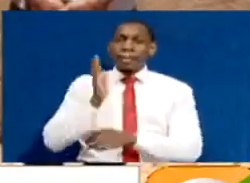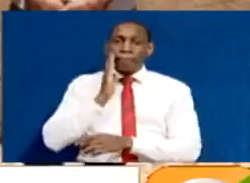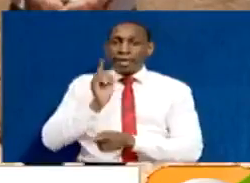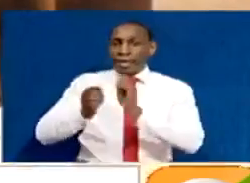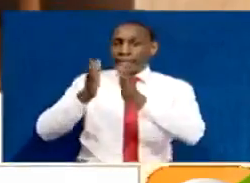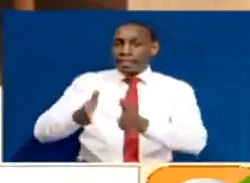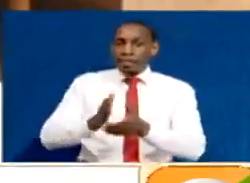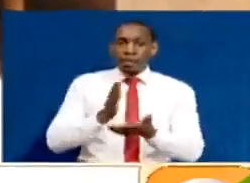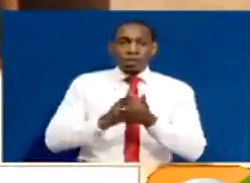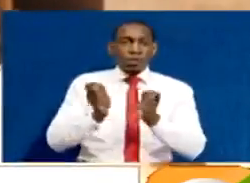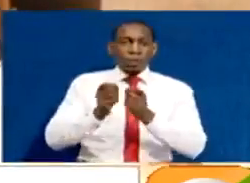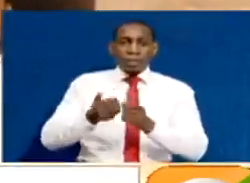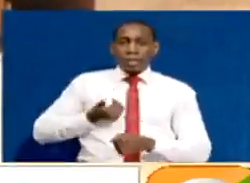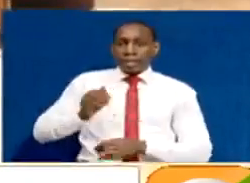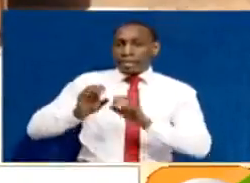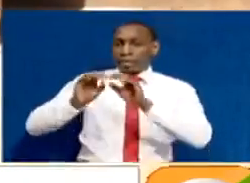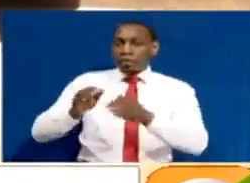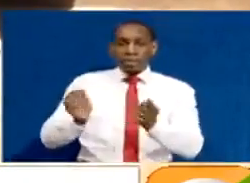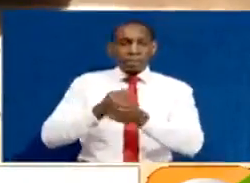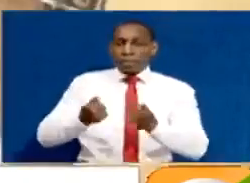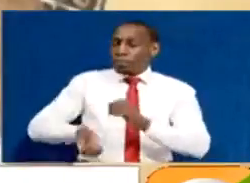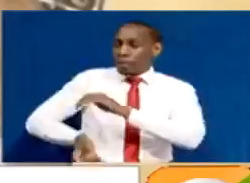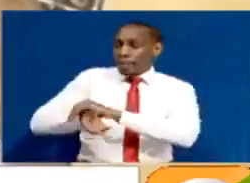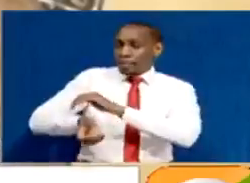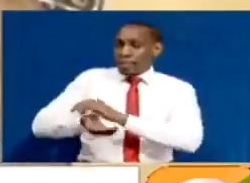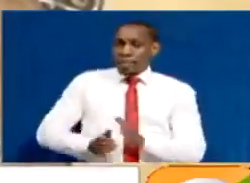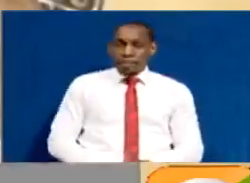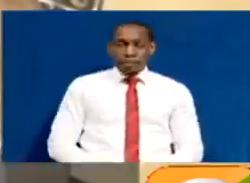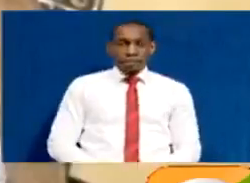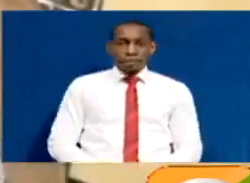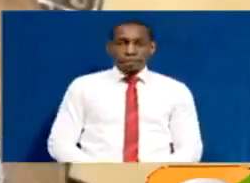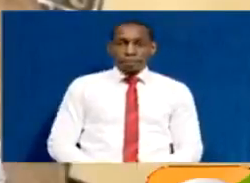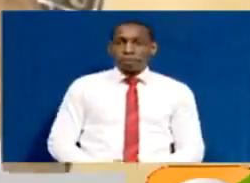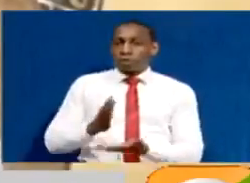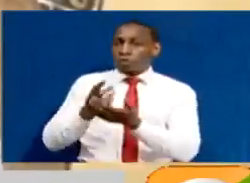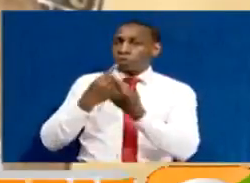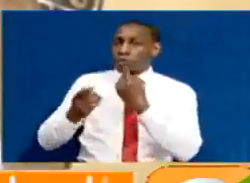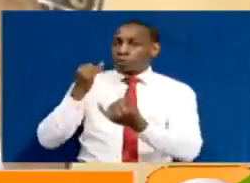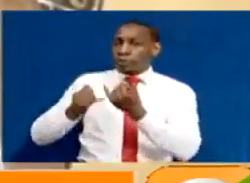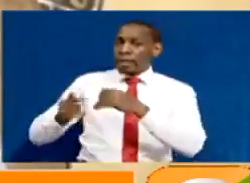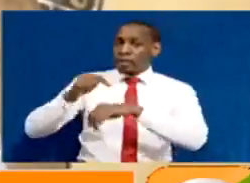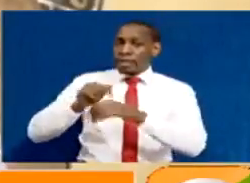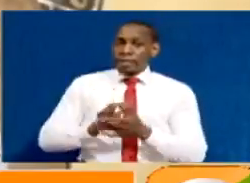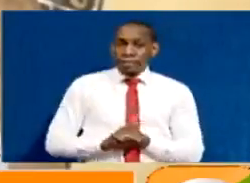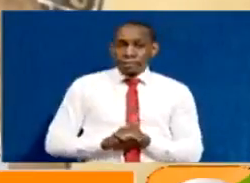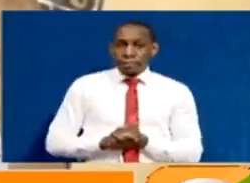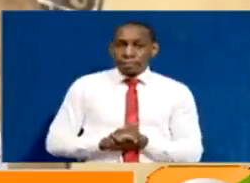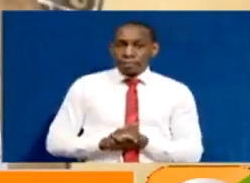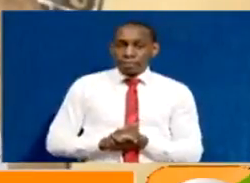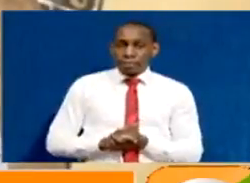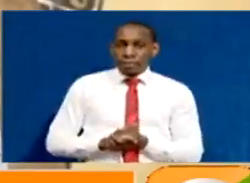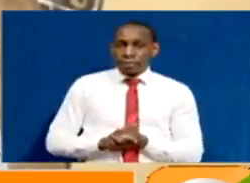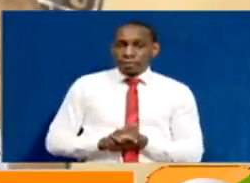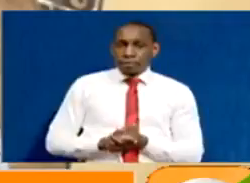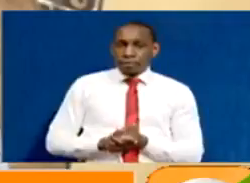mamake Agnes, uchungu wa kumpoteza mwanawe hauelezeki. Agnes tuliongea siku ya mwisho, alikuwa chuo